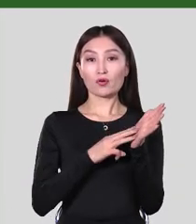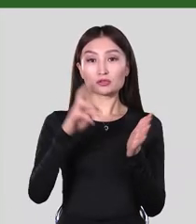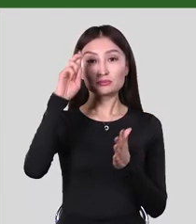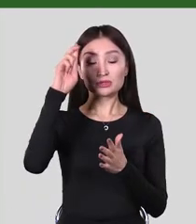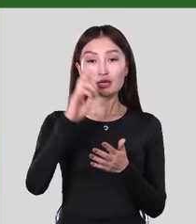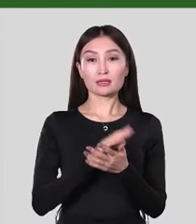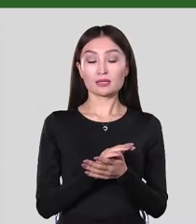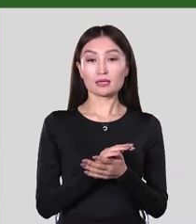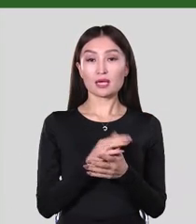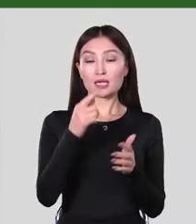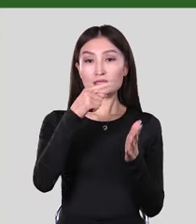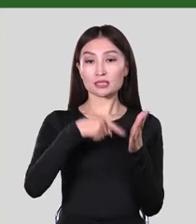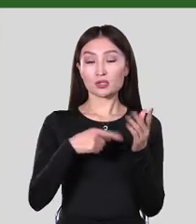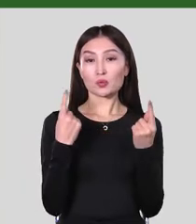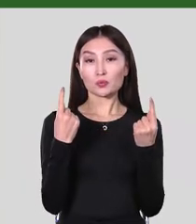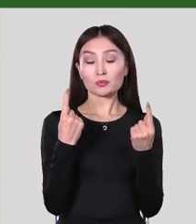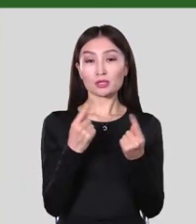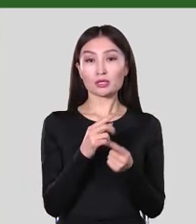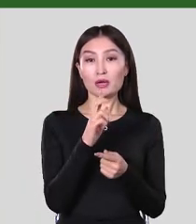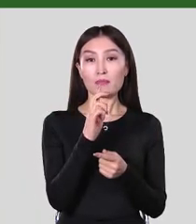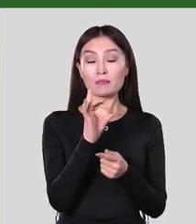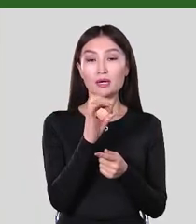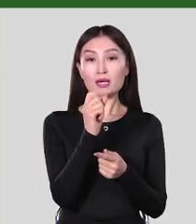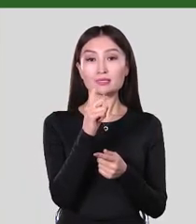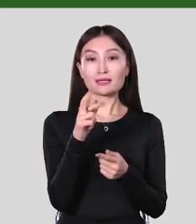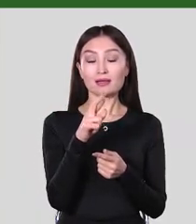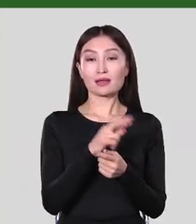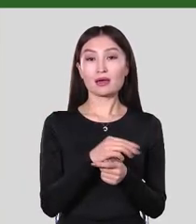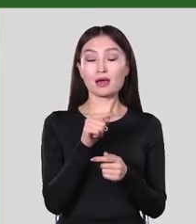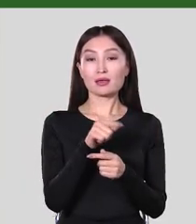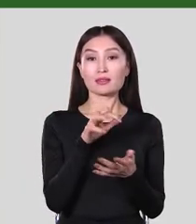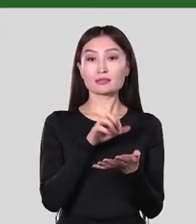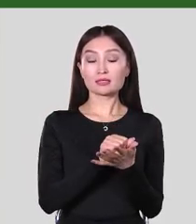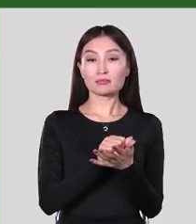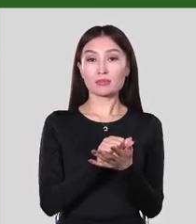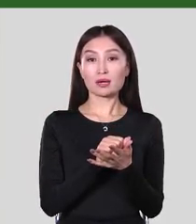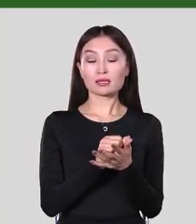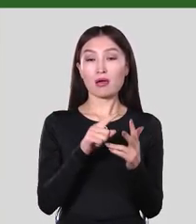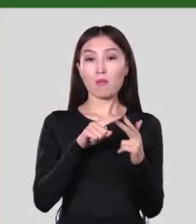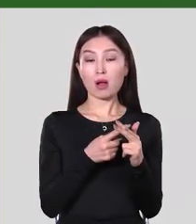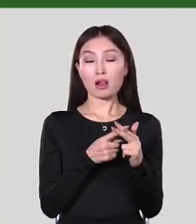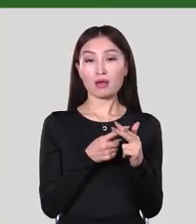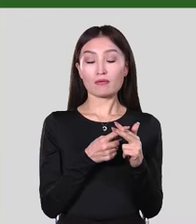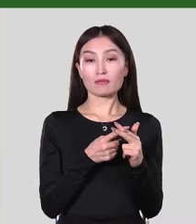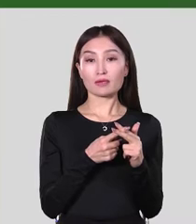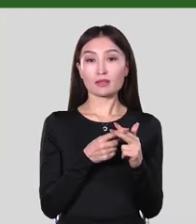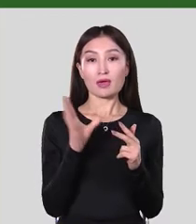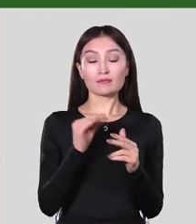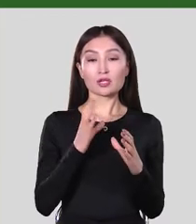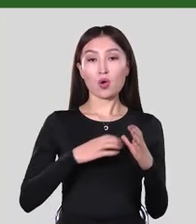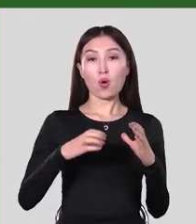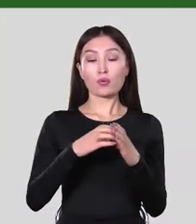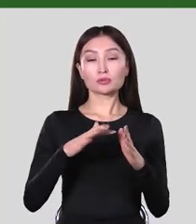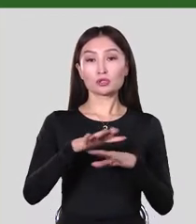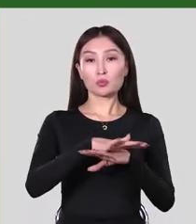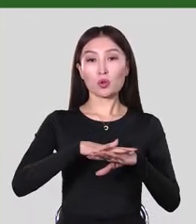стран. Среди них крупнейшая – Бразилия. Ведь она занимает почти половину всей общей